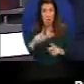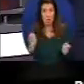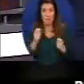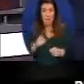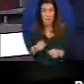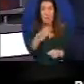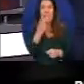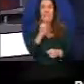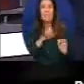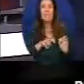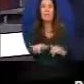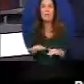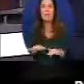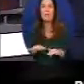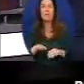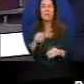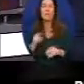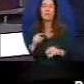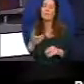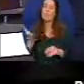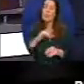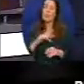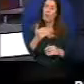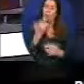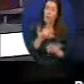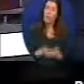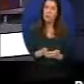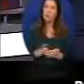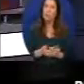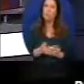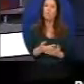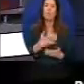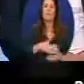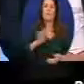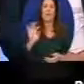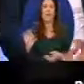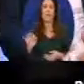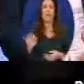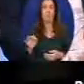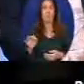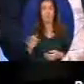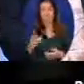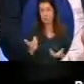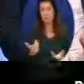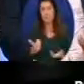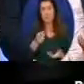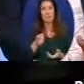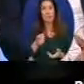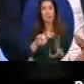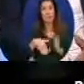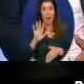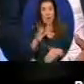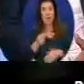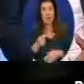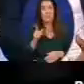שקל. רק כתוצאה בגילוי מרצון. רק כתוצאה מגילוי מרצון. עשה ולמד מה היקף הלמד, ורוב רובו של הכסף זה באמת כסף